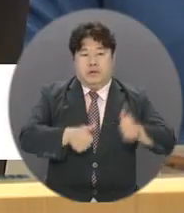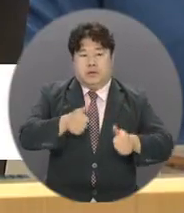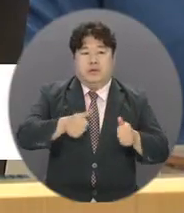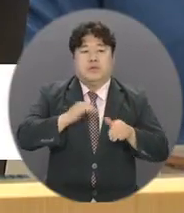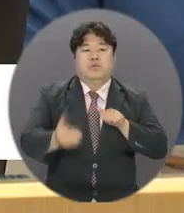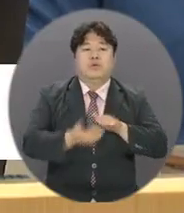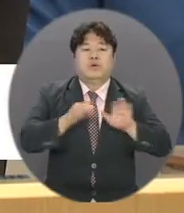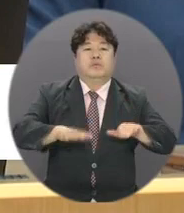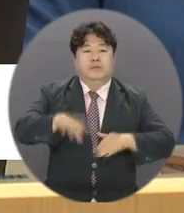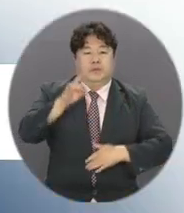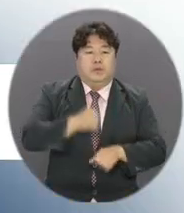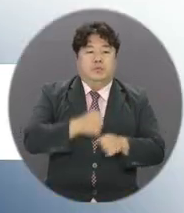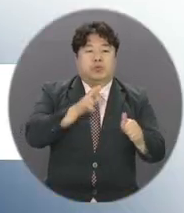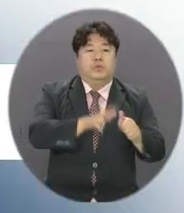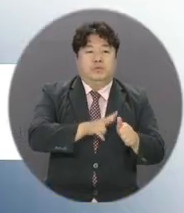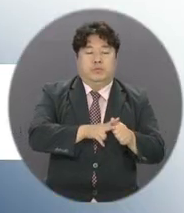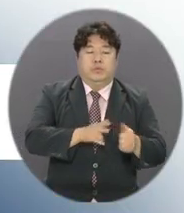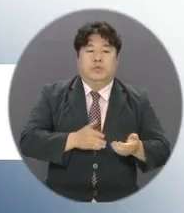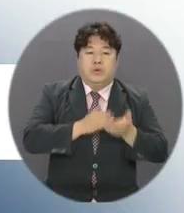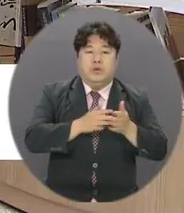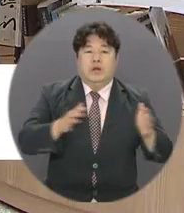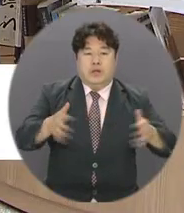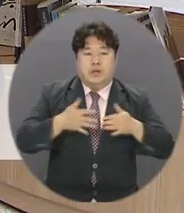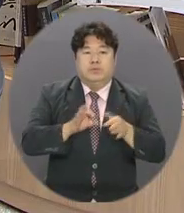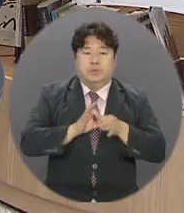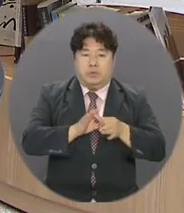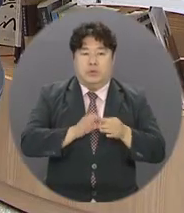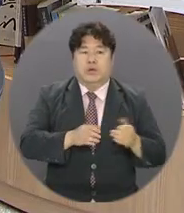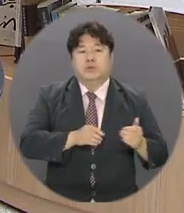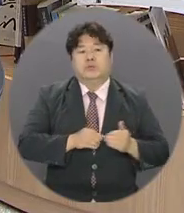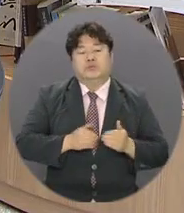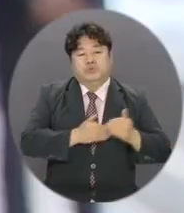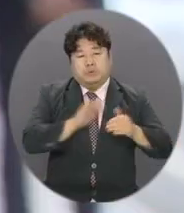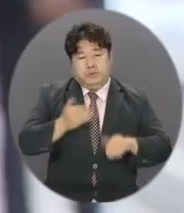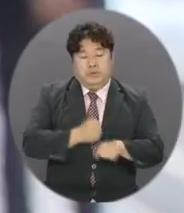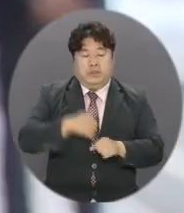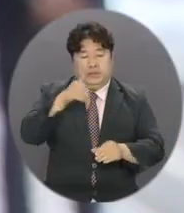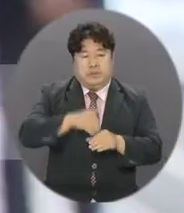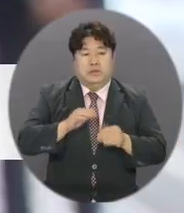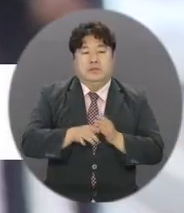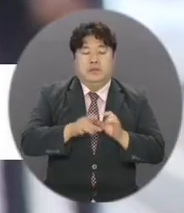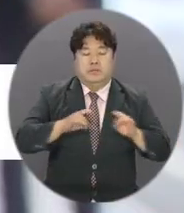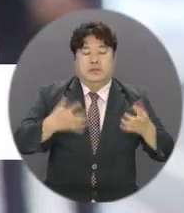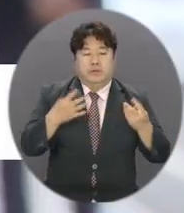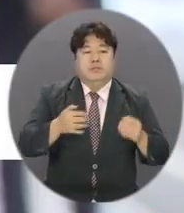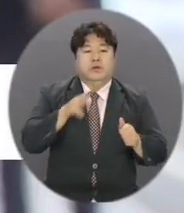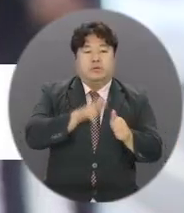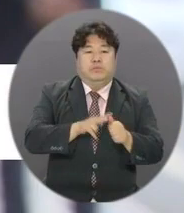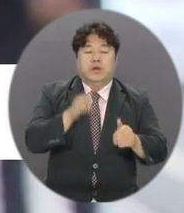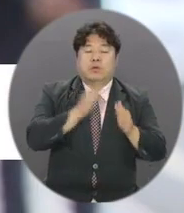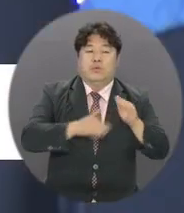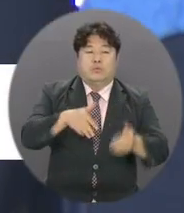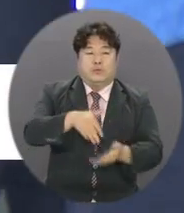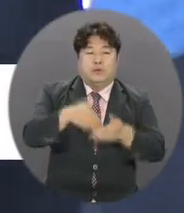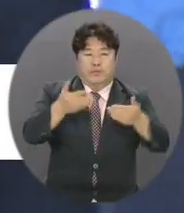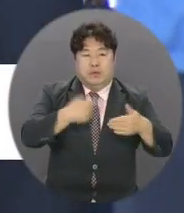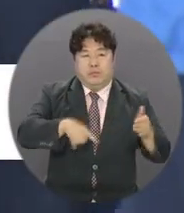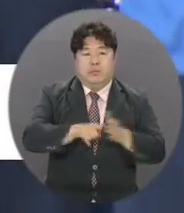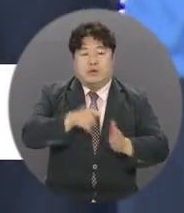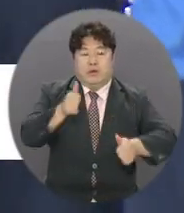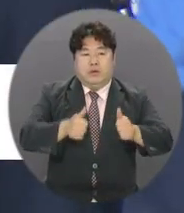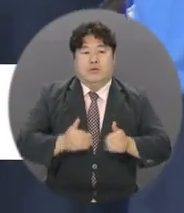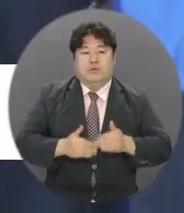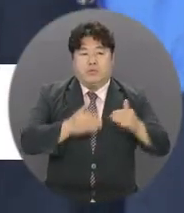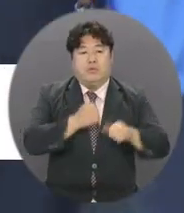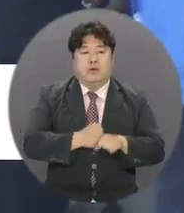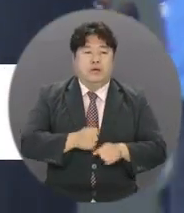이번이 처음으로 후보들의 제안과 합의를 통해 추진됐습니다. 선거 때마다 다수의 후보가 공천을 받기 위해 경쟁하는